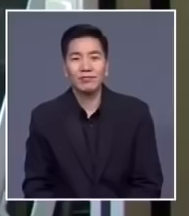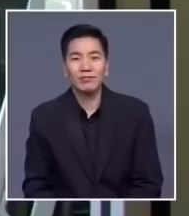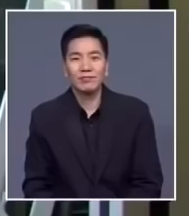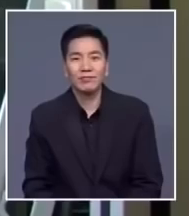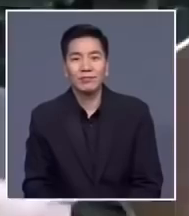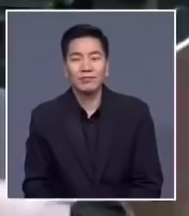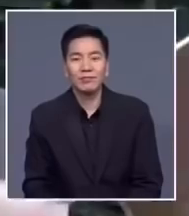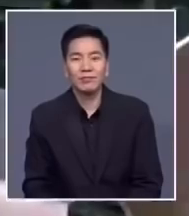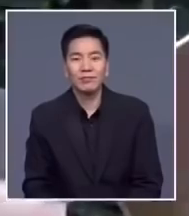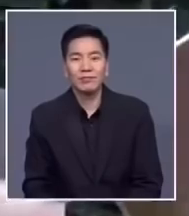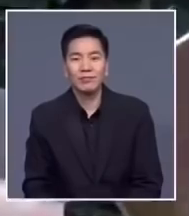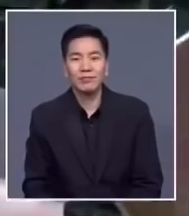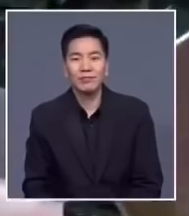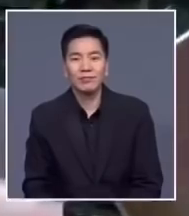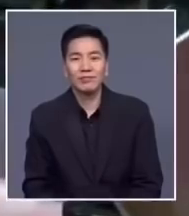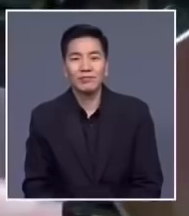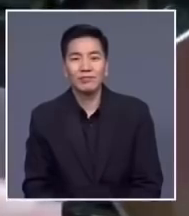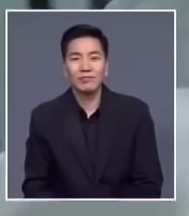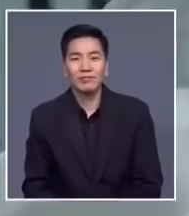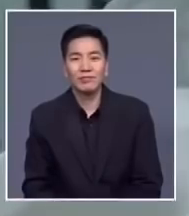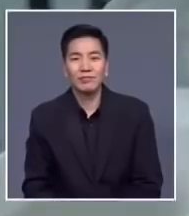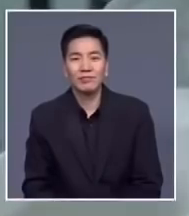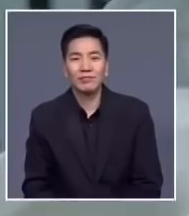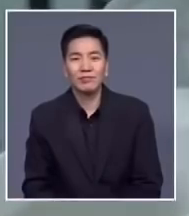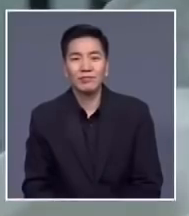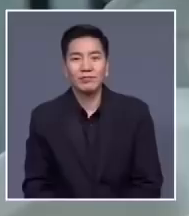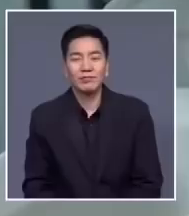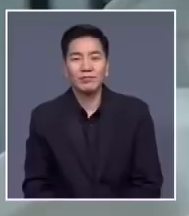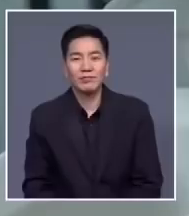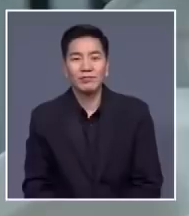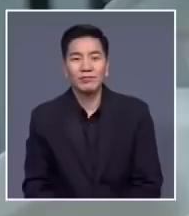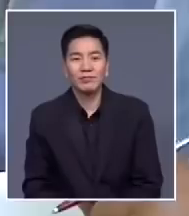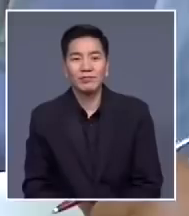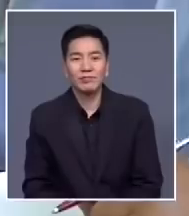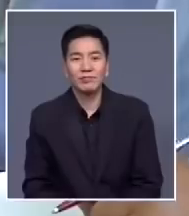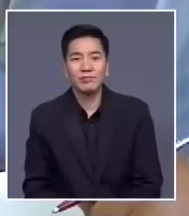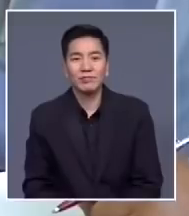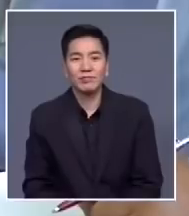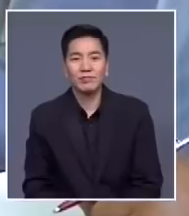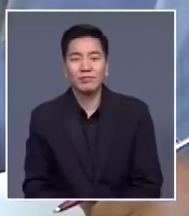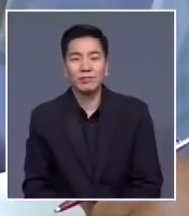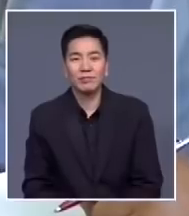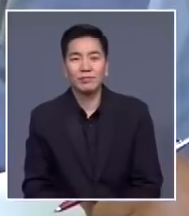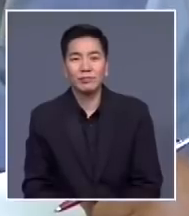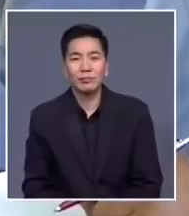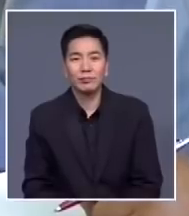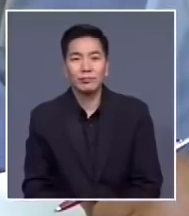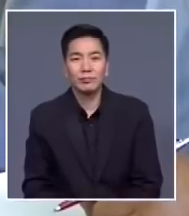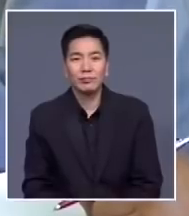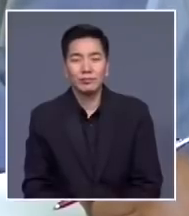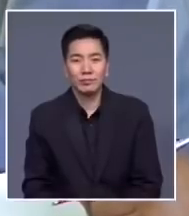한 다섯 명 정도 있었어요. 있었는데 일 그 뭐라 하나 일 종류에